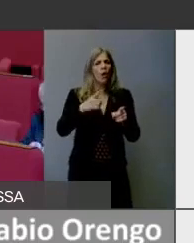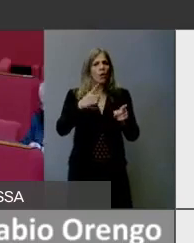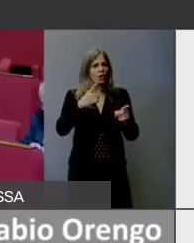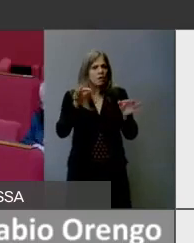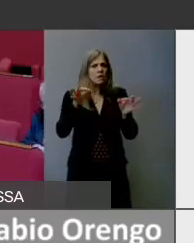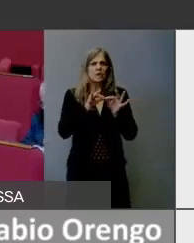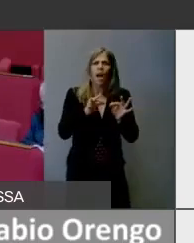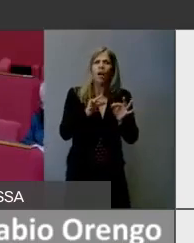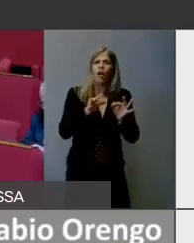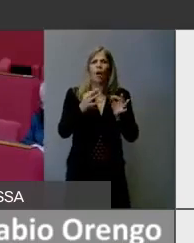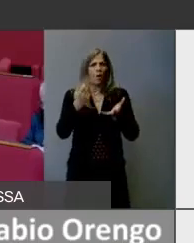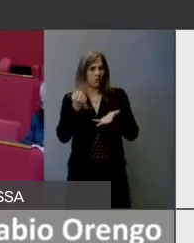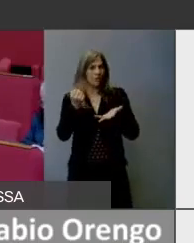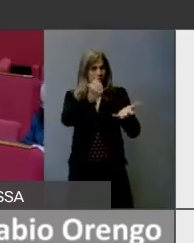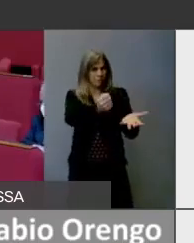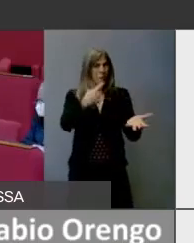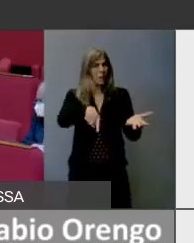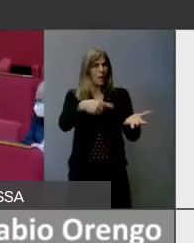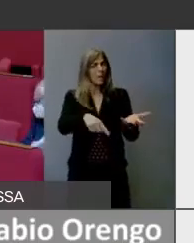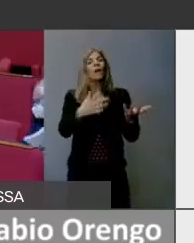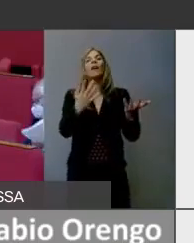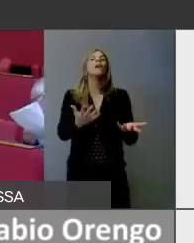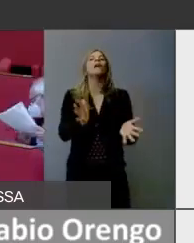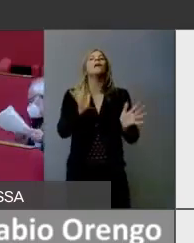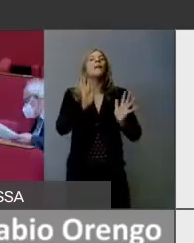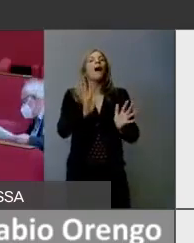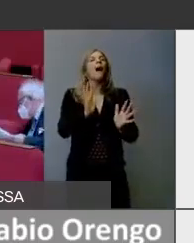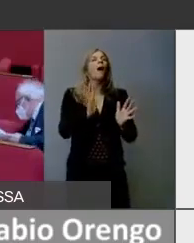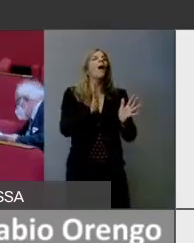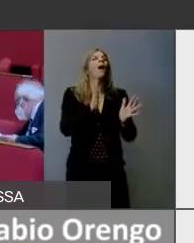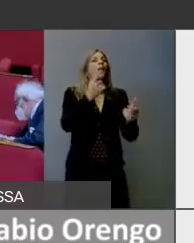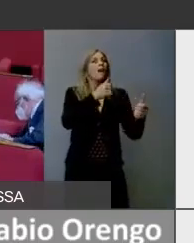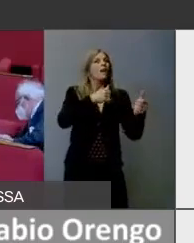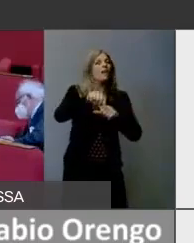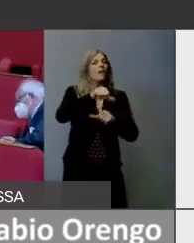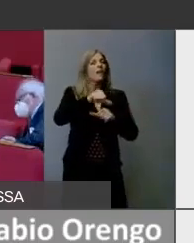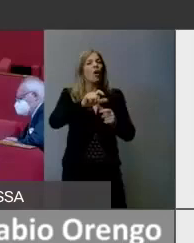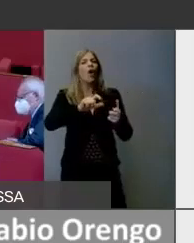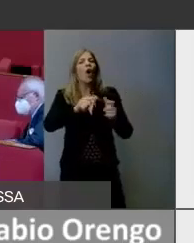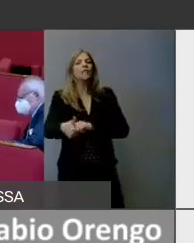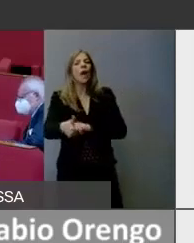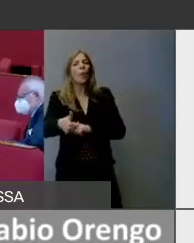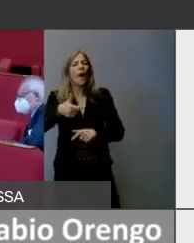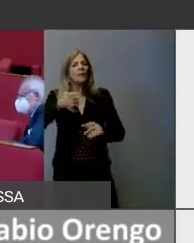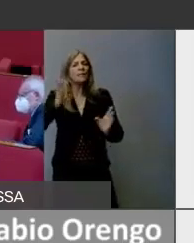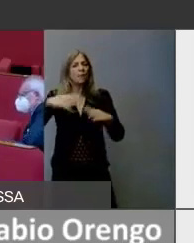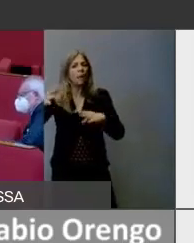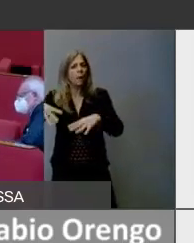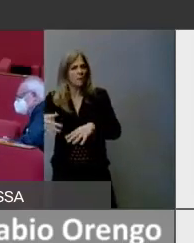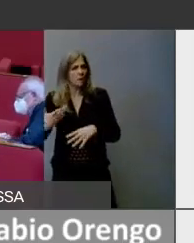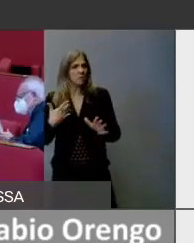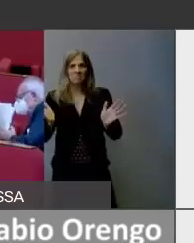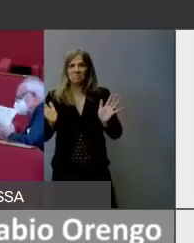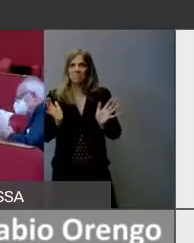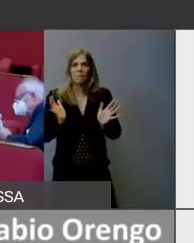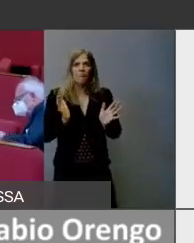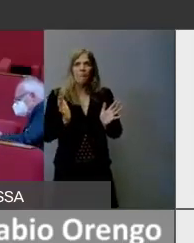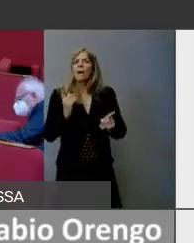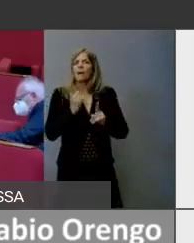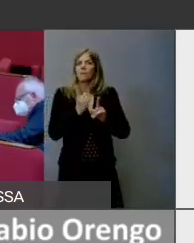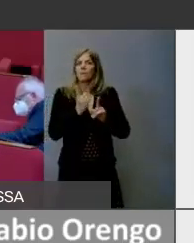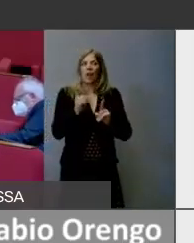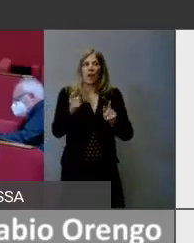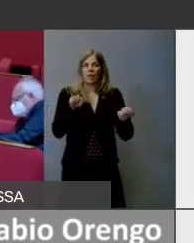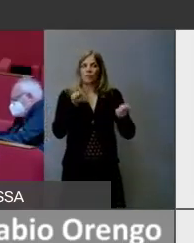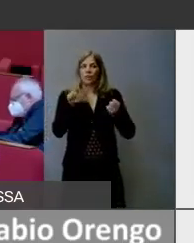doveroso rispondere. Chiaramente le modalità sono altro affare e invece riguardano le scelte di